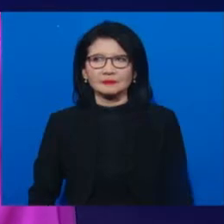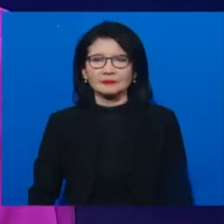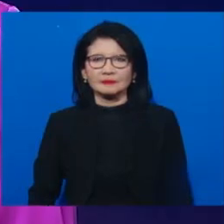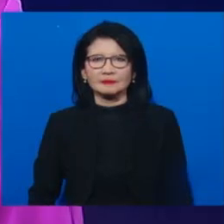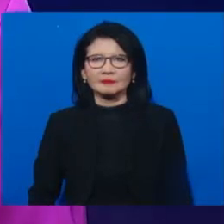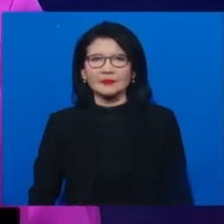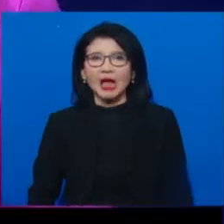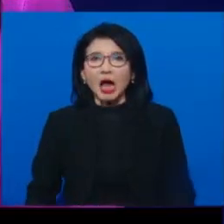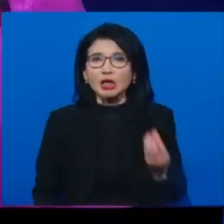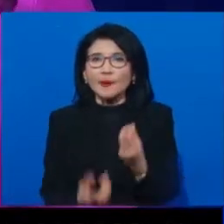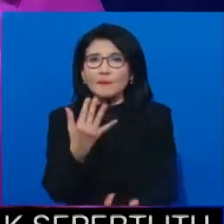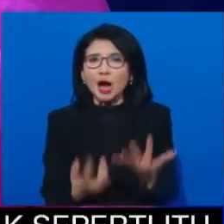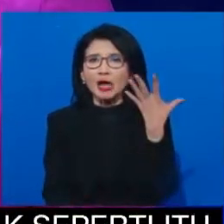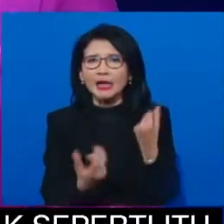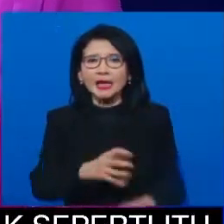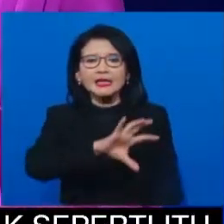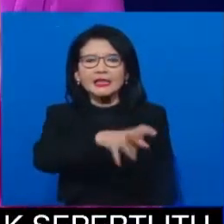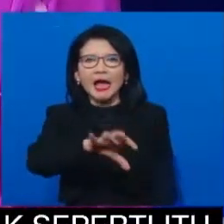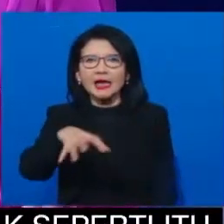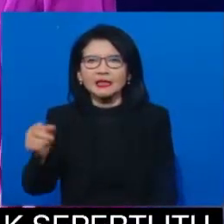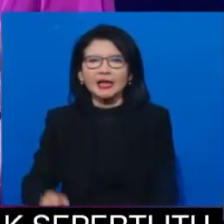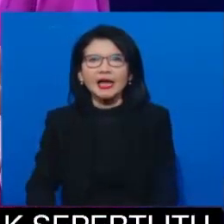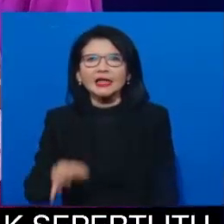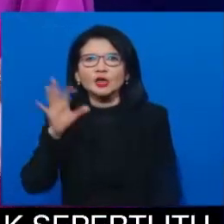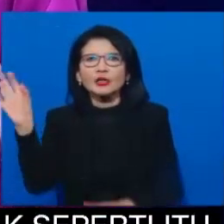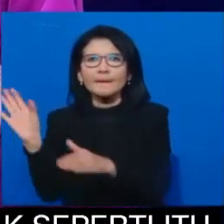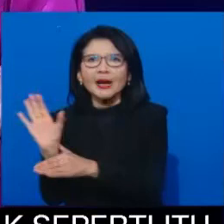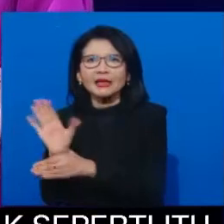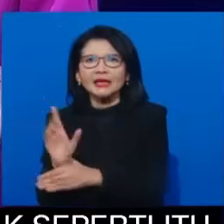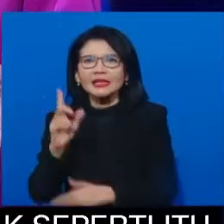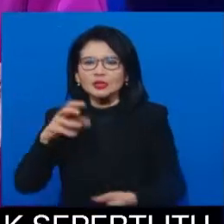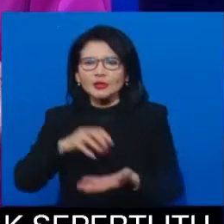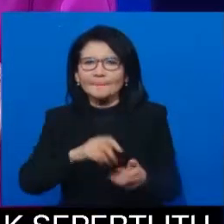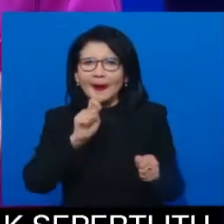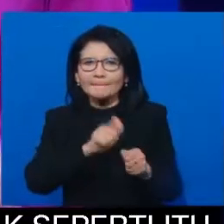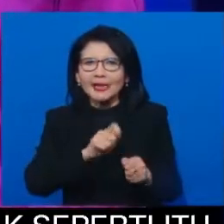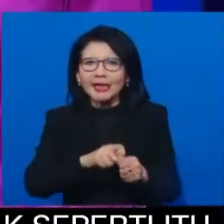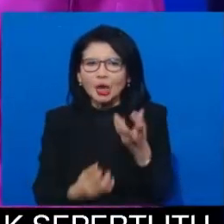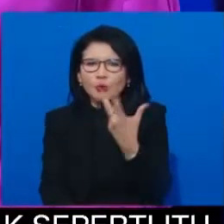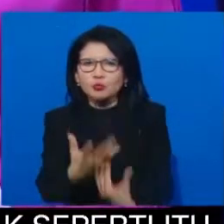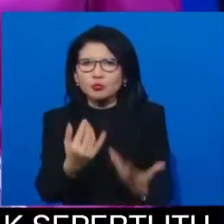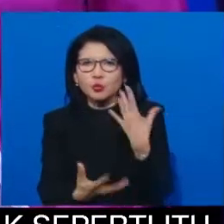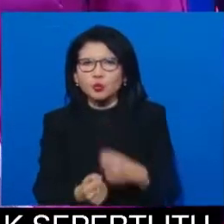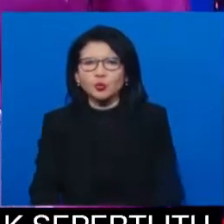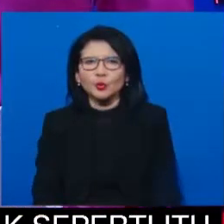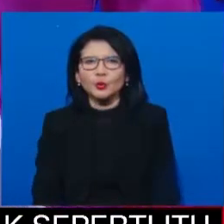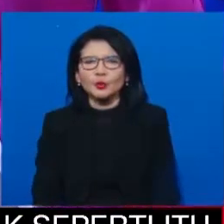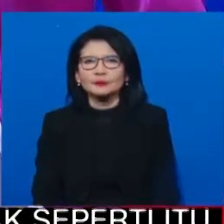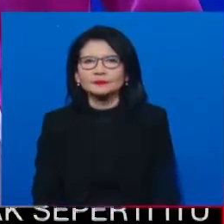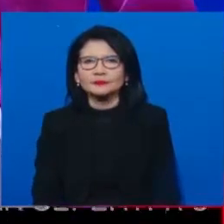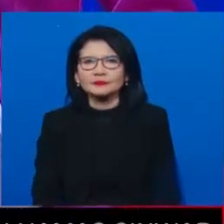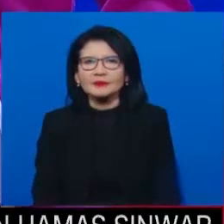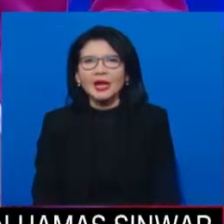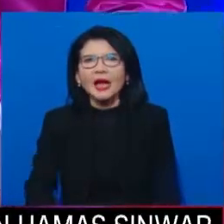musibah kebakaran terjadi di sejumlah daerah di Magetan sebuah bengkel rabus yang terbakar ada pula di Bandar Lampung sebuah rumah